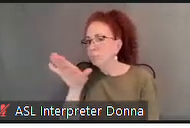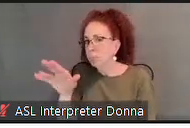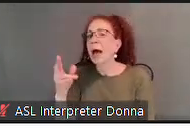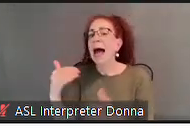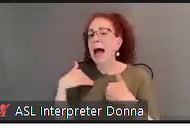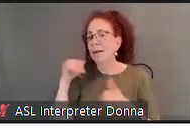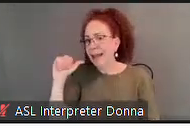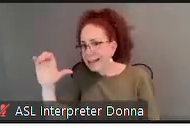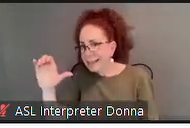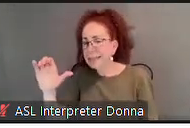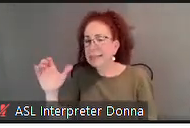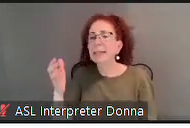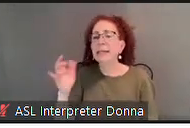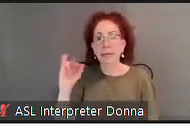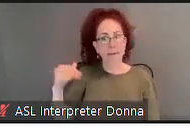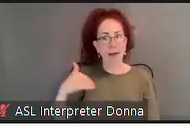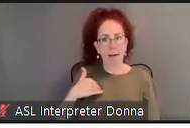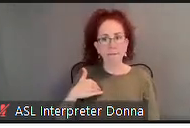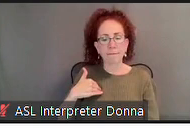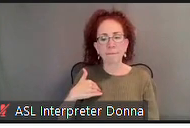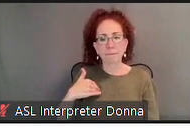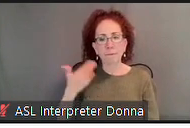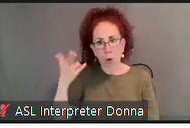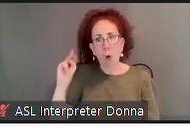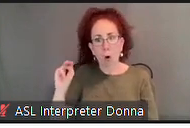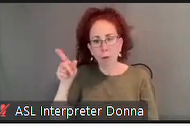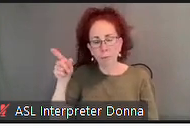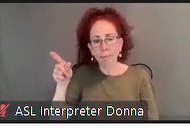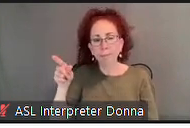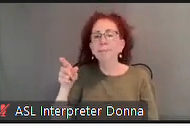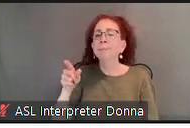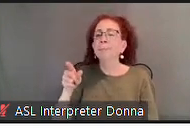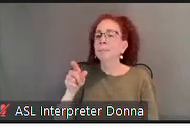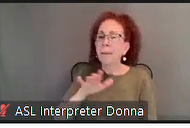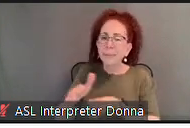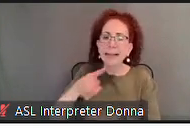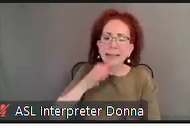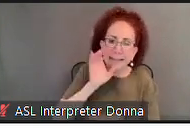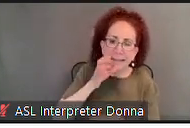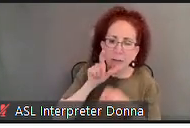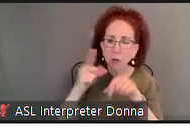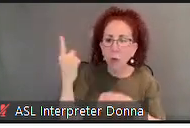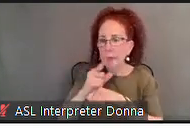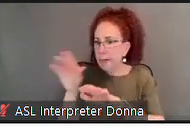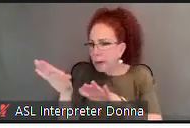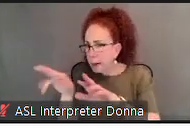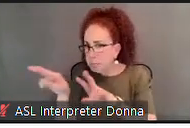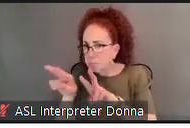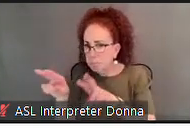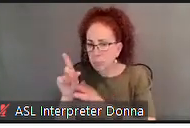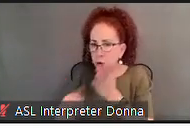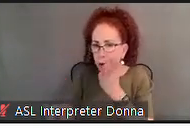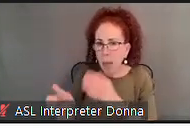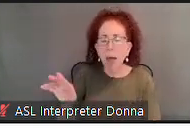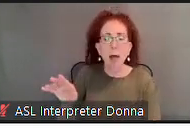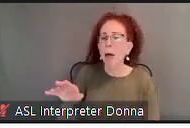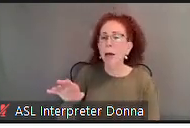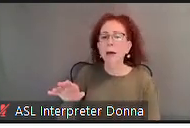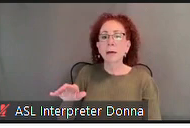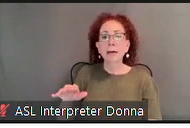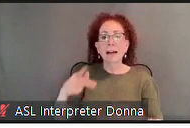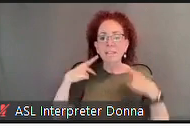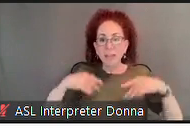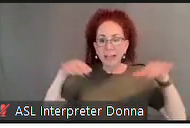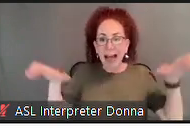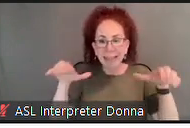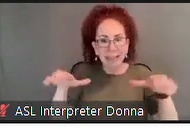像你刚才已经谈过了，有哪些事情你们可以做到？你们可以用开空调，如果有的话，一整天要喝很多水，